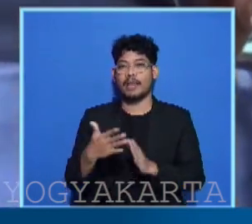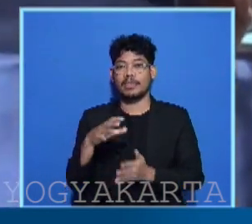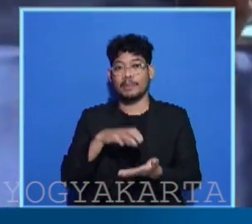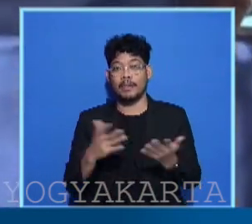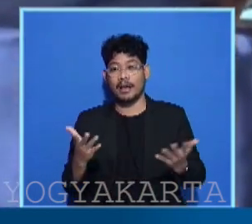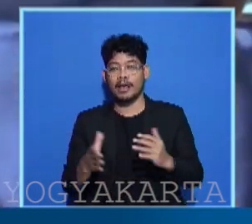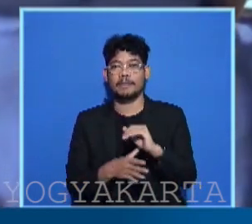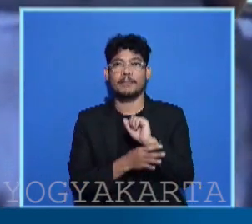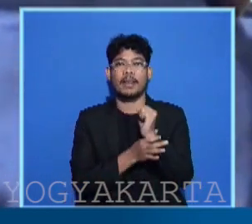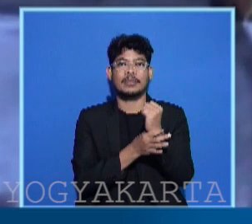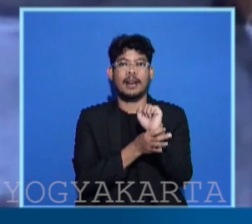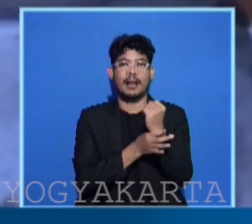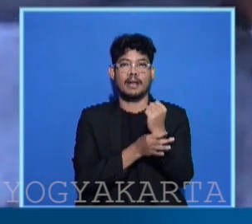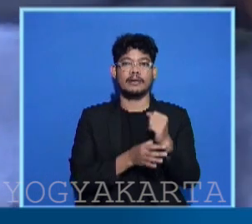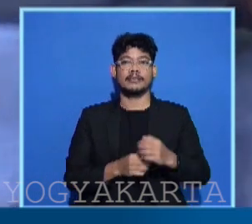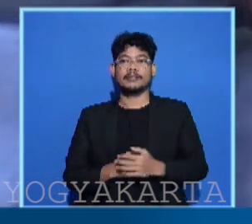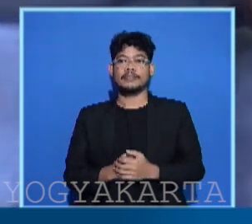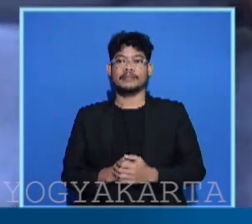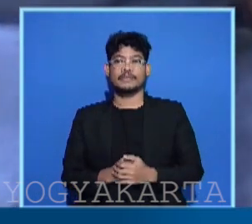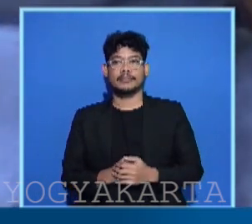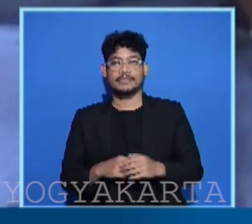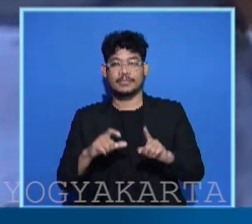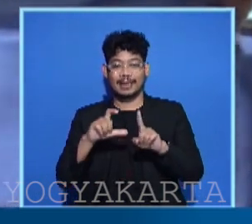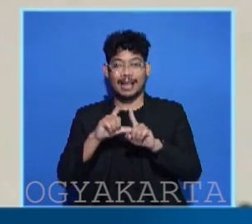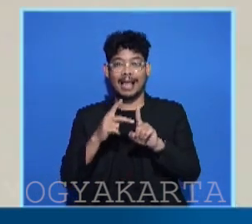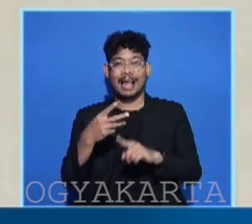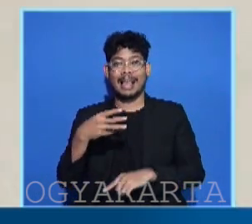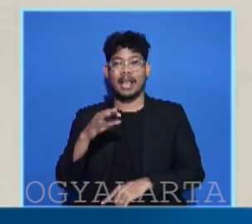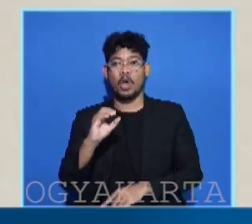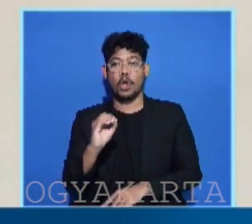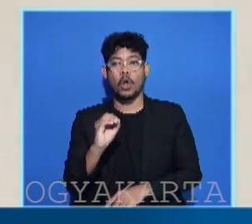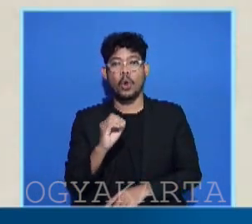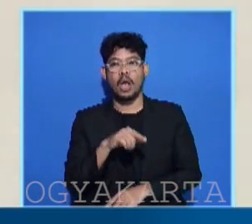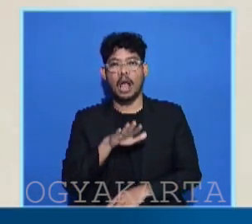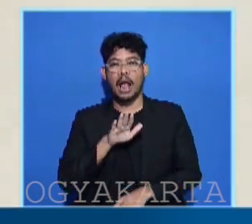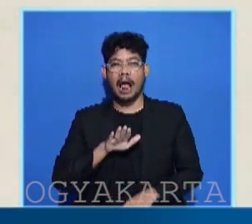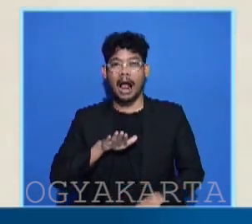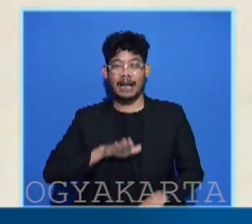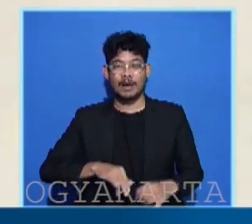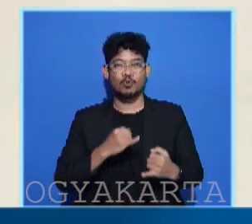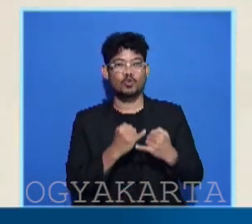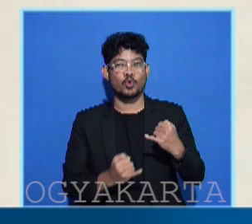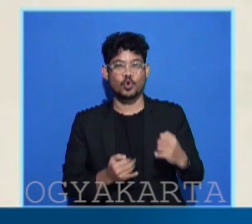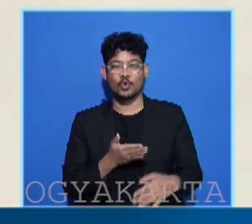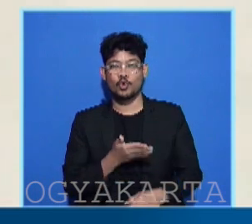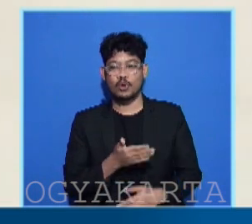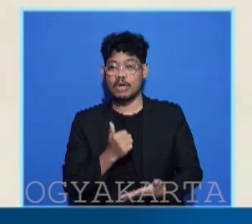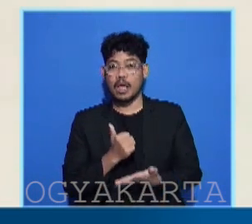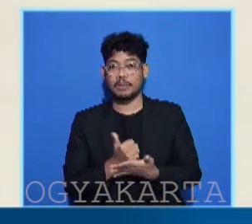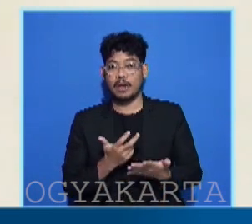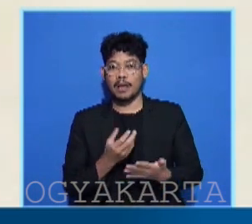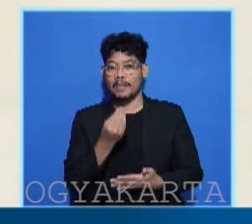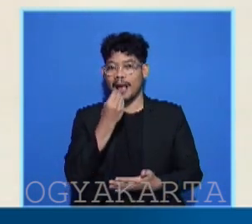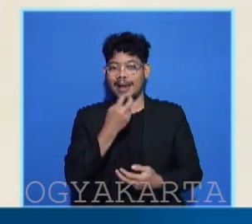Kabupaten Magelang. Terdakwa Deo Dava Syahdila, yang tak lain adalah anak bungsu korban, sengaja mencampuri racun golongan sianida